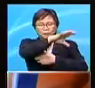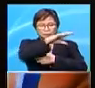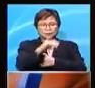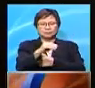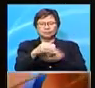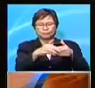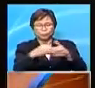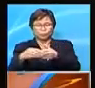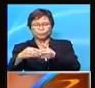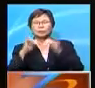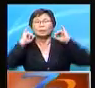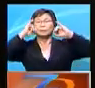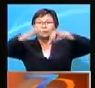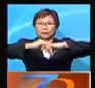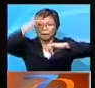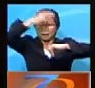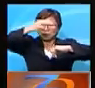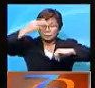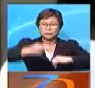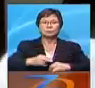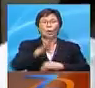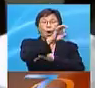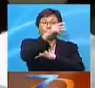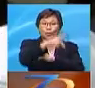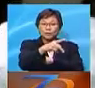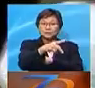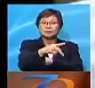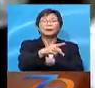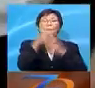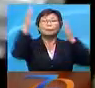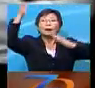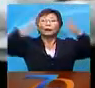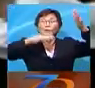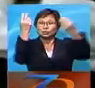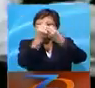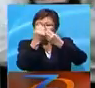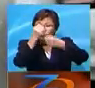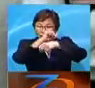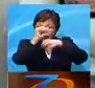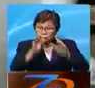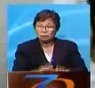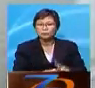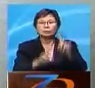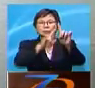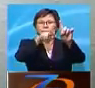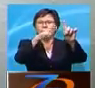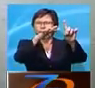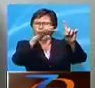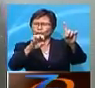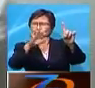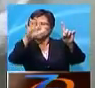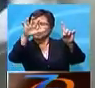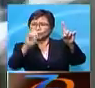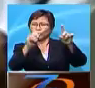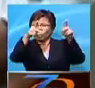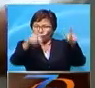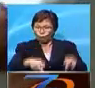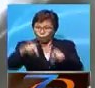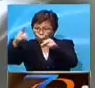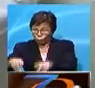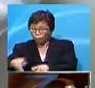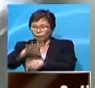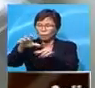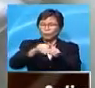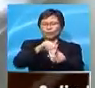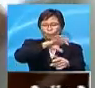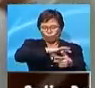pembimbing ibadat Haji sementara operasi Haji tanah air bilangan petugas terlibat seramai 1450 orang membabitkan